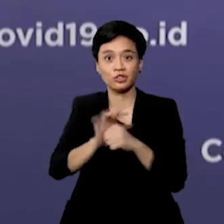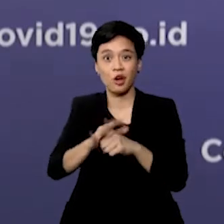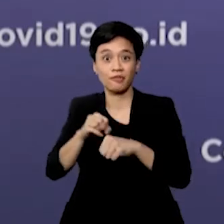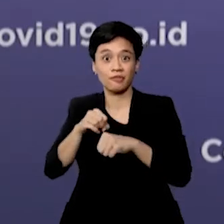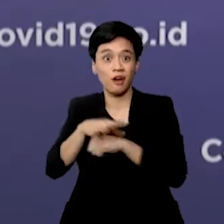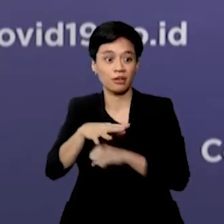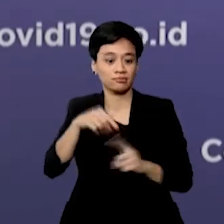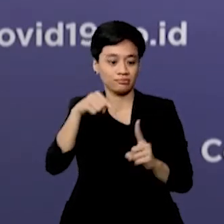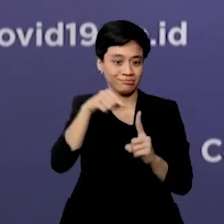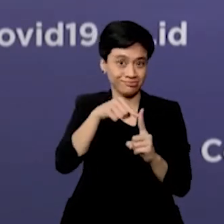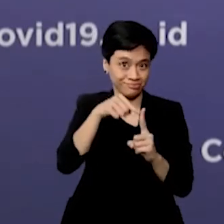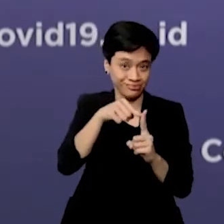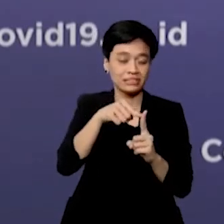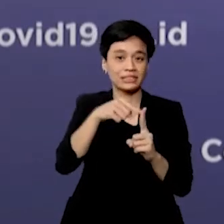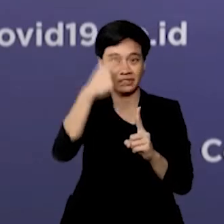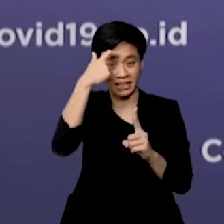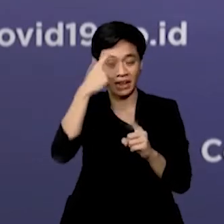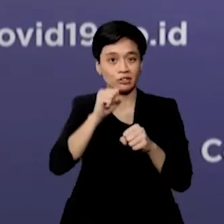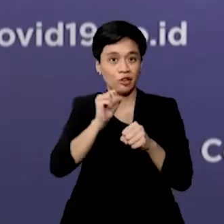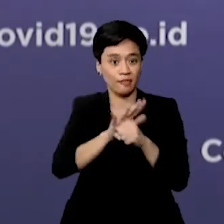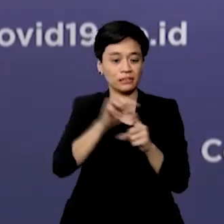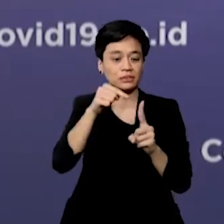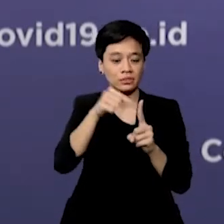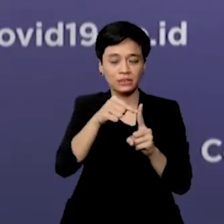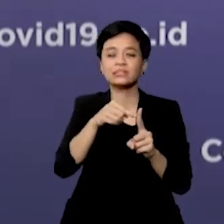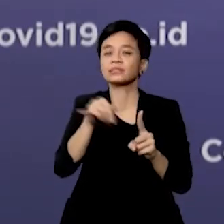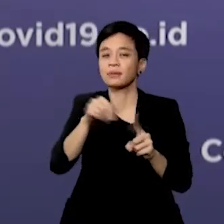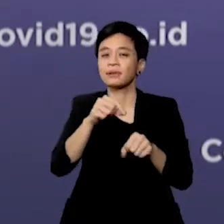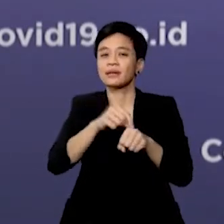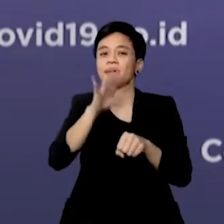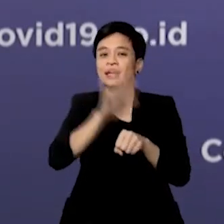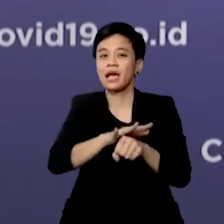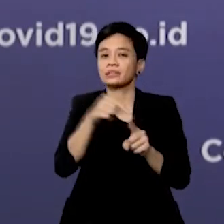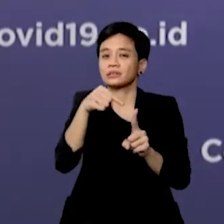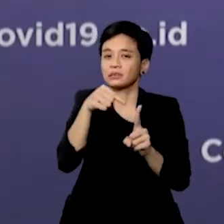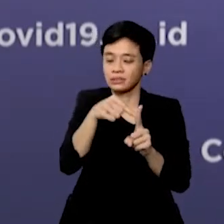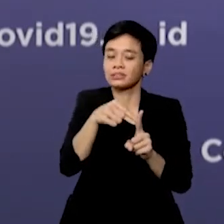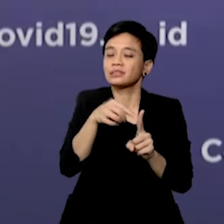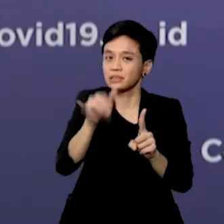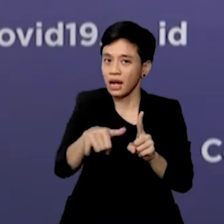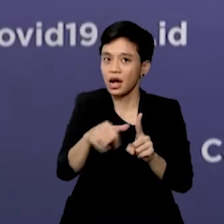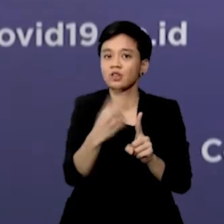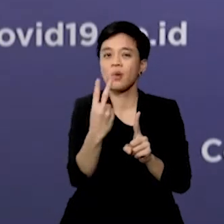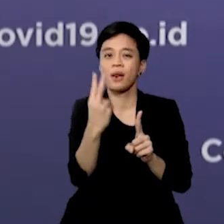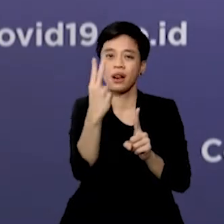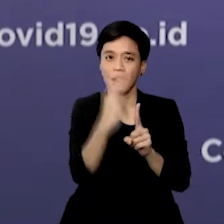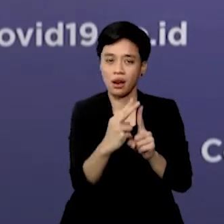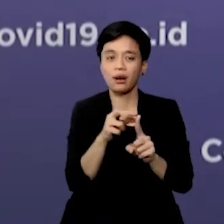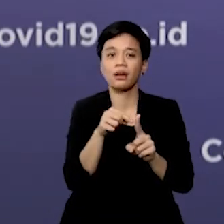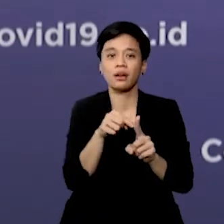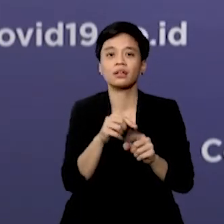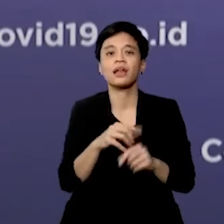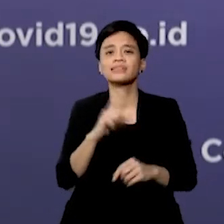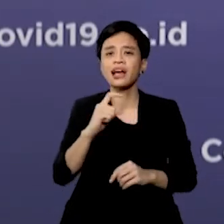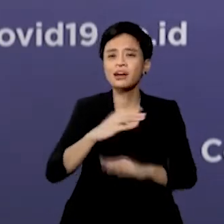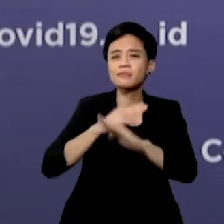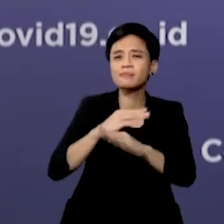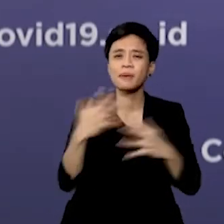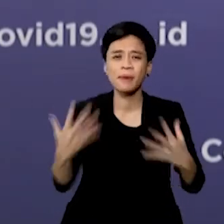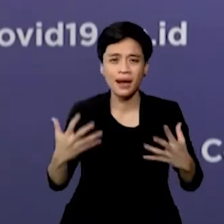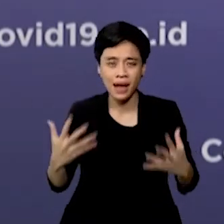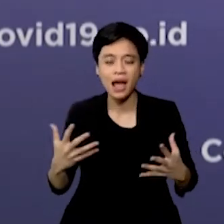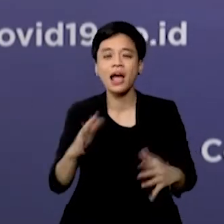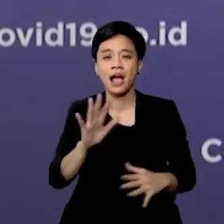juga beresiko terinfeksi DBD. Pada prinsipnya sama. Pada prinsipnya, upaya untuk mencegahnya adalah